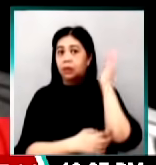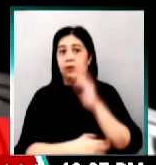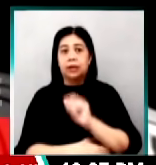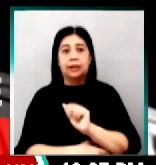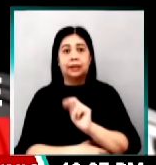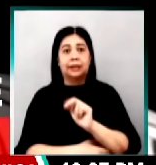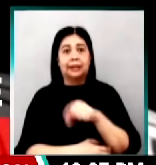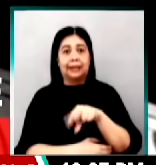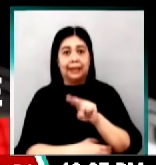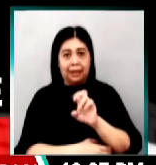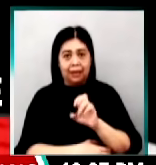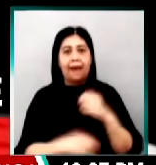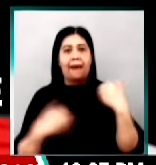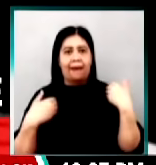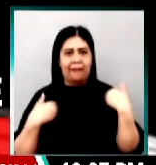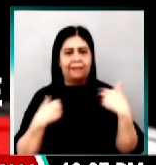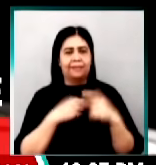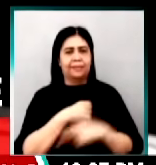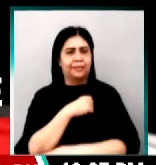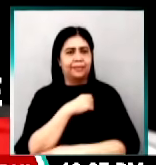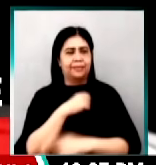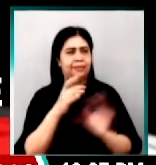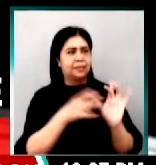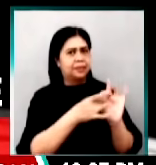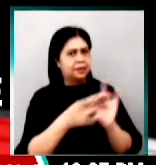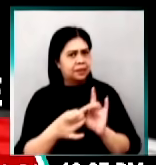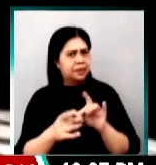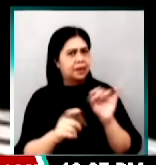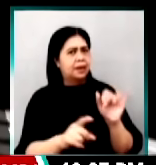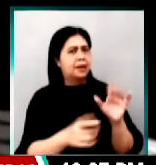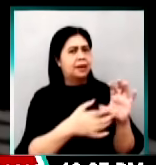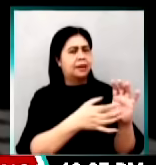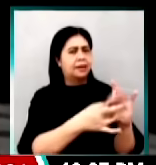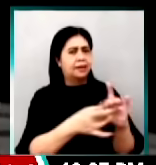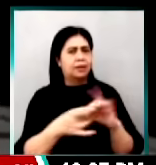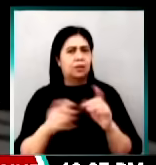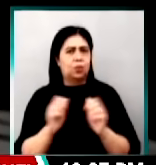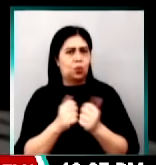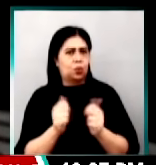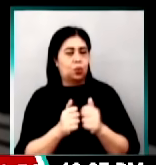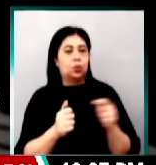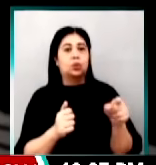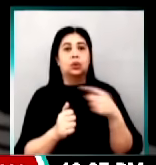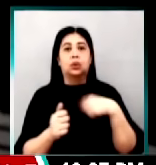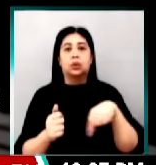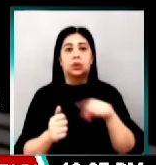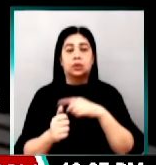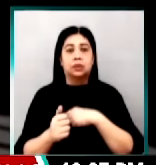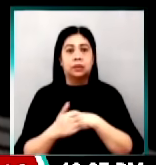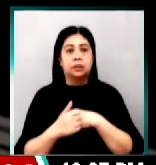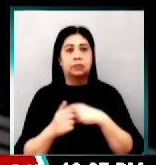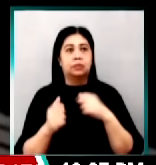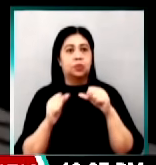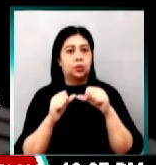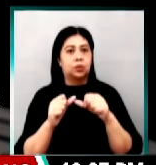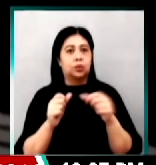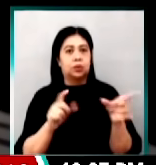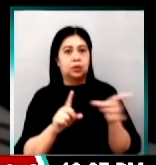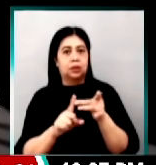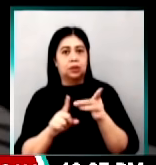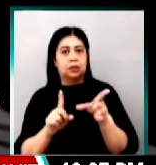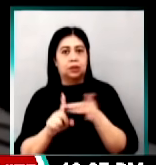to establish the linkage. Nakita natin na meron po tayong mga onward transmissions coming